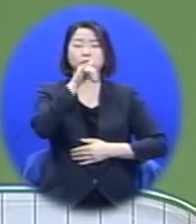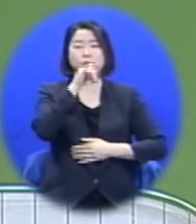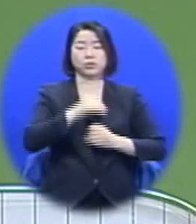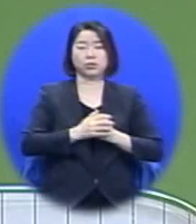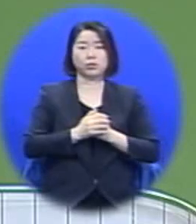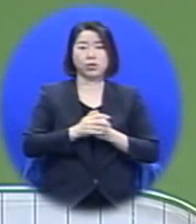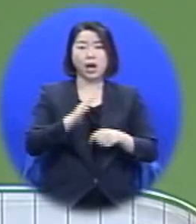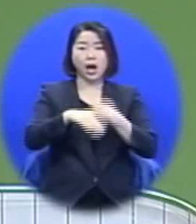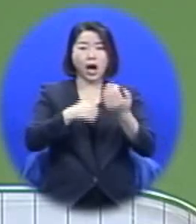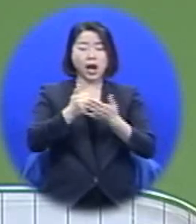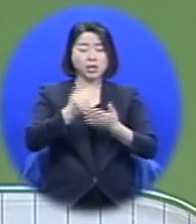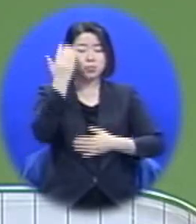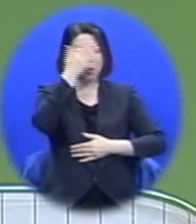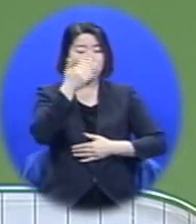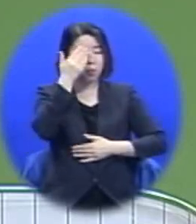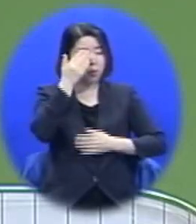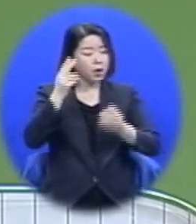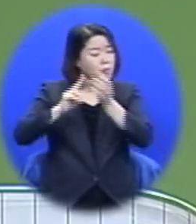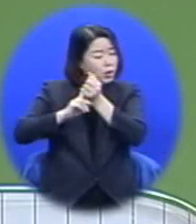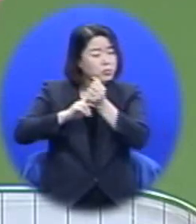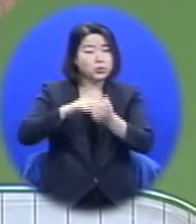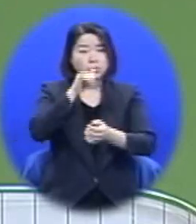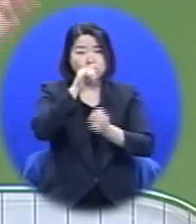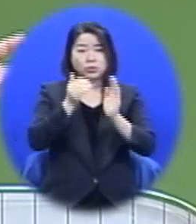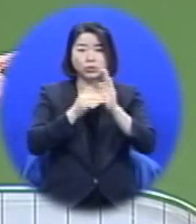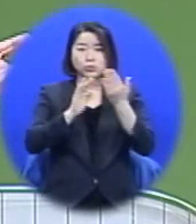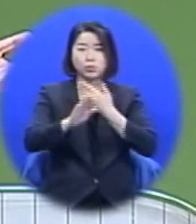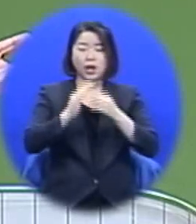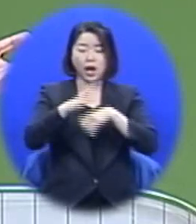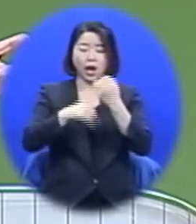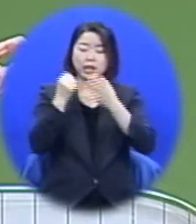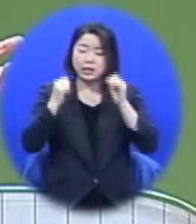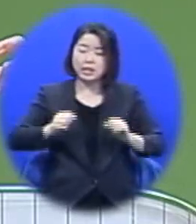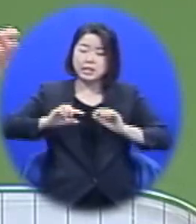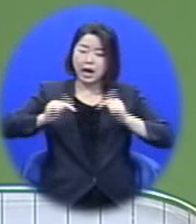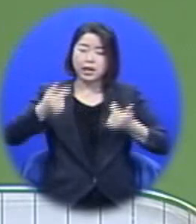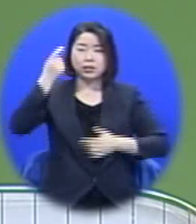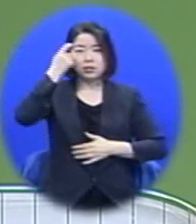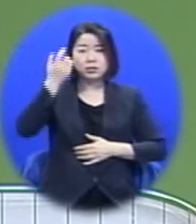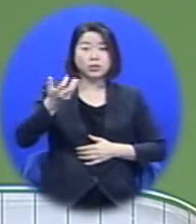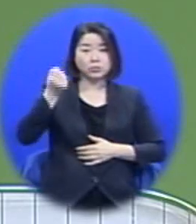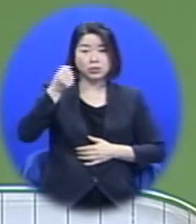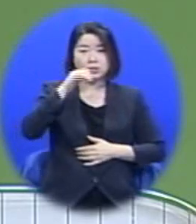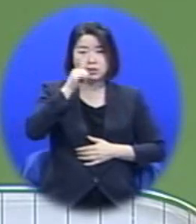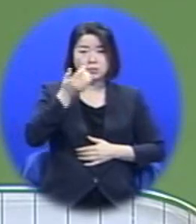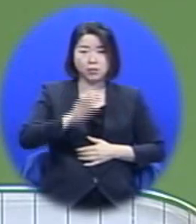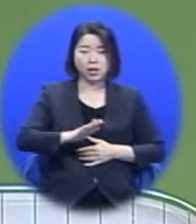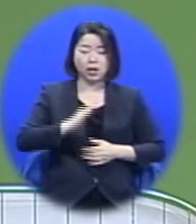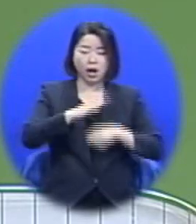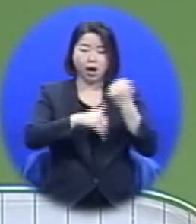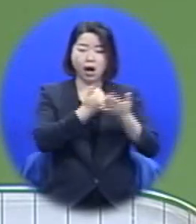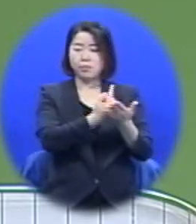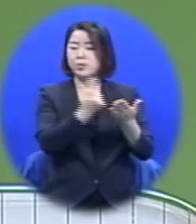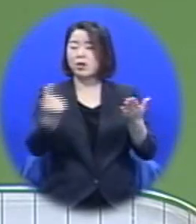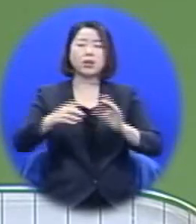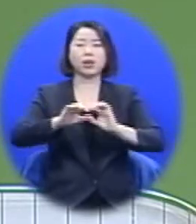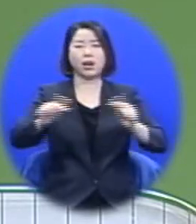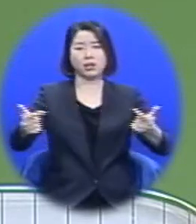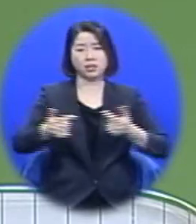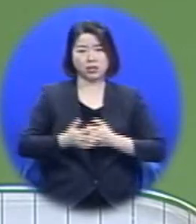하나님의 얼굴을 감추고 나니까 하나님이 안 계신 것처럼 느낀 거지 하나님이 떠나신 게 아닙니다